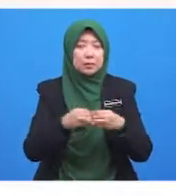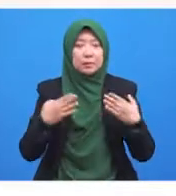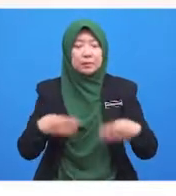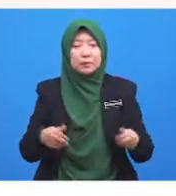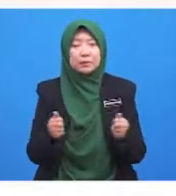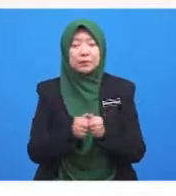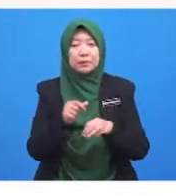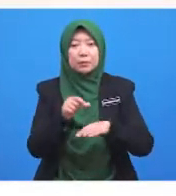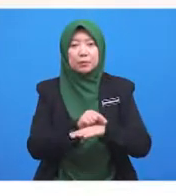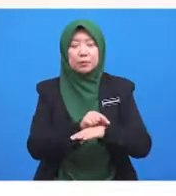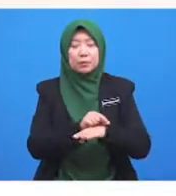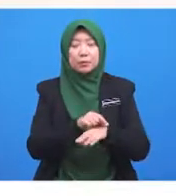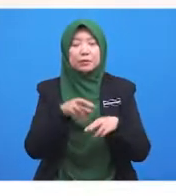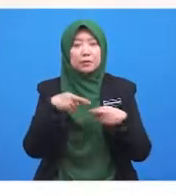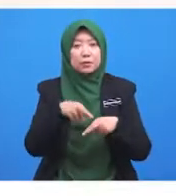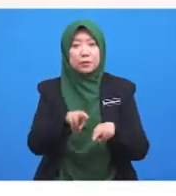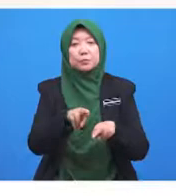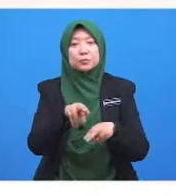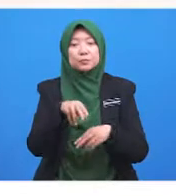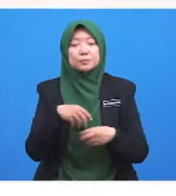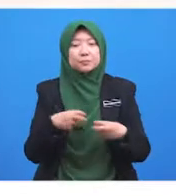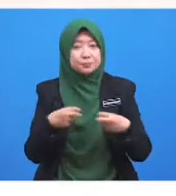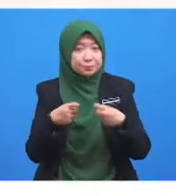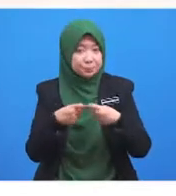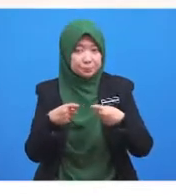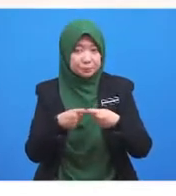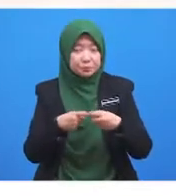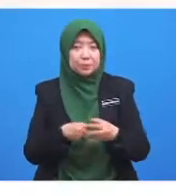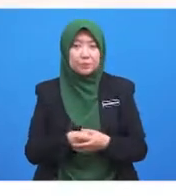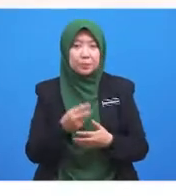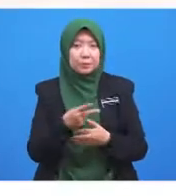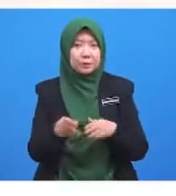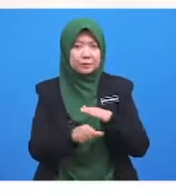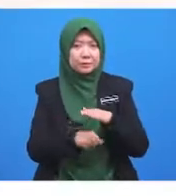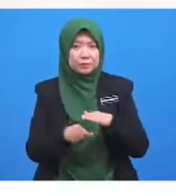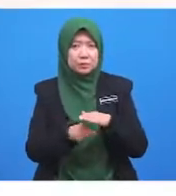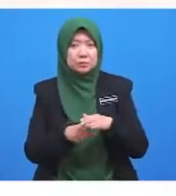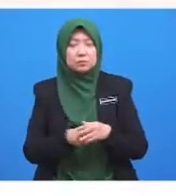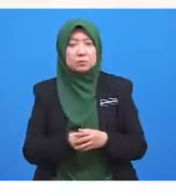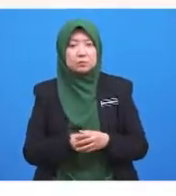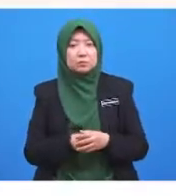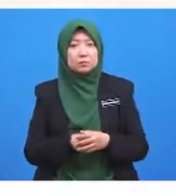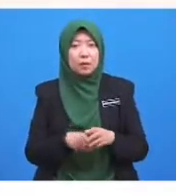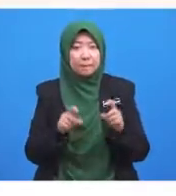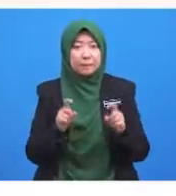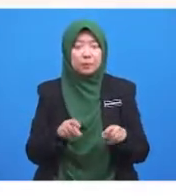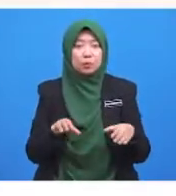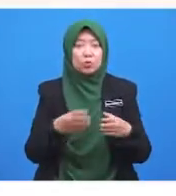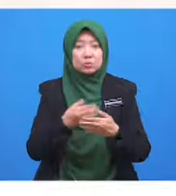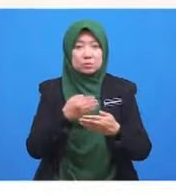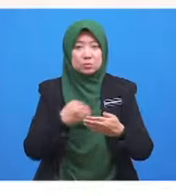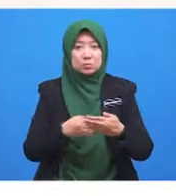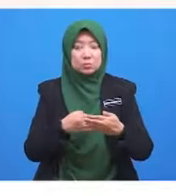dengan menggunakan arus elektrik. Perkara asas yang perlu dilaksanakan oleh juru estetik sebelum